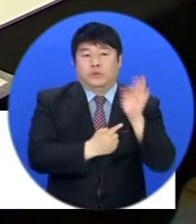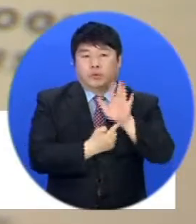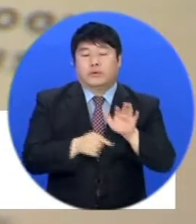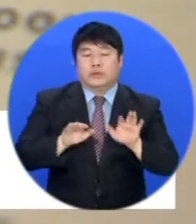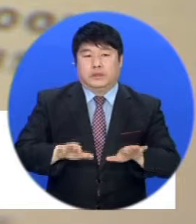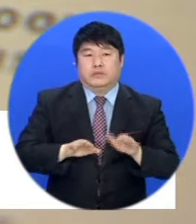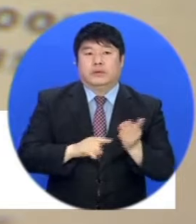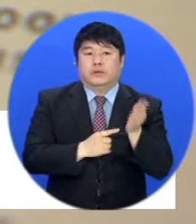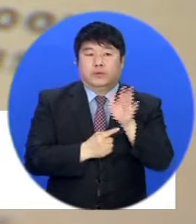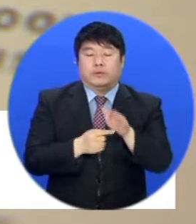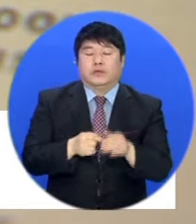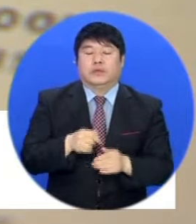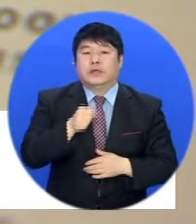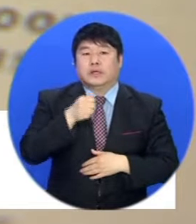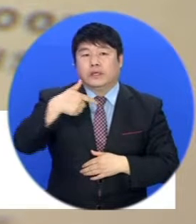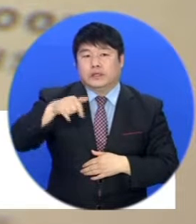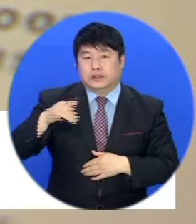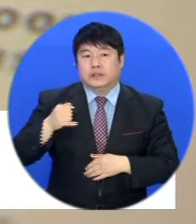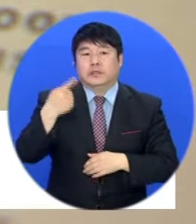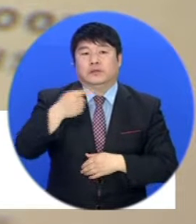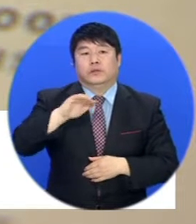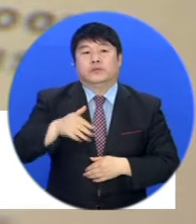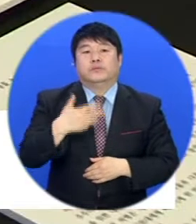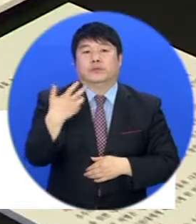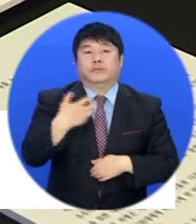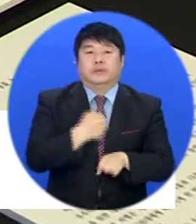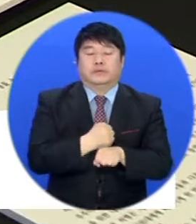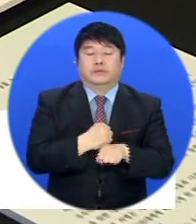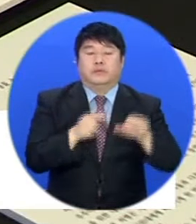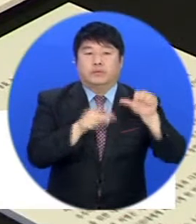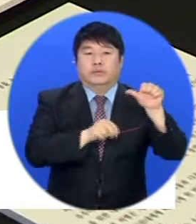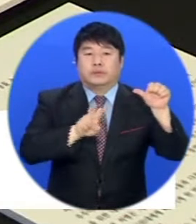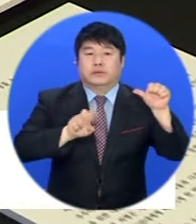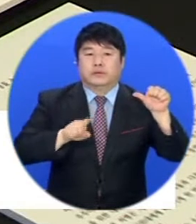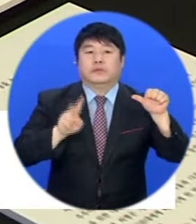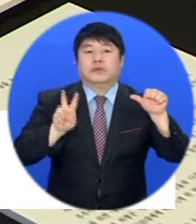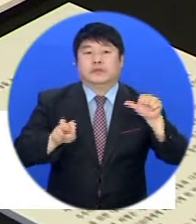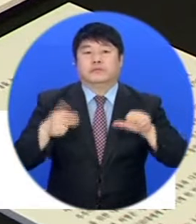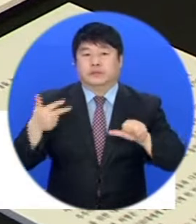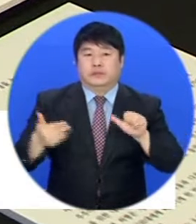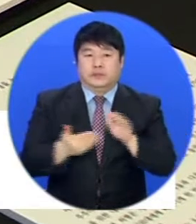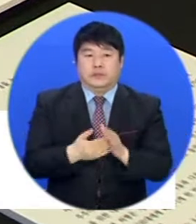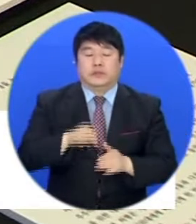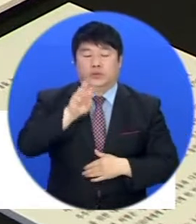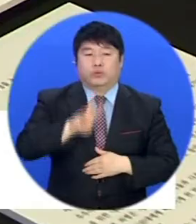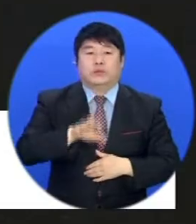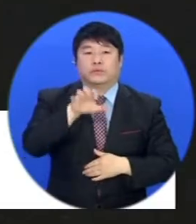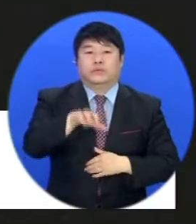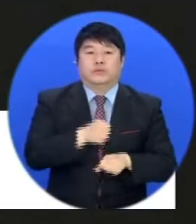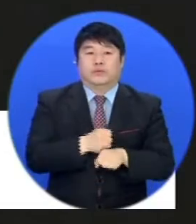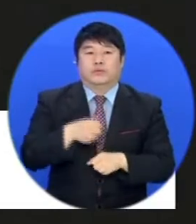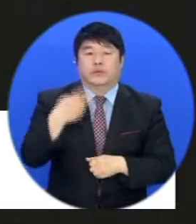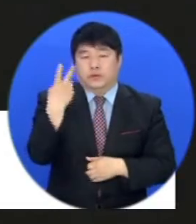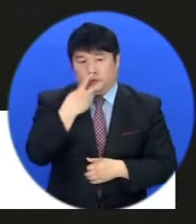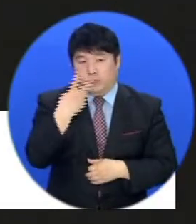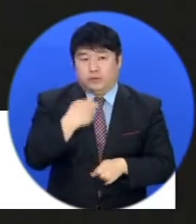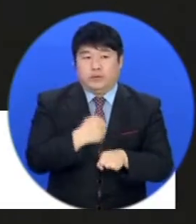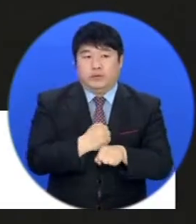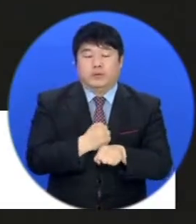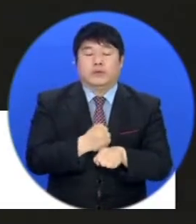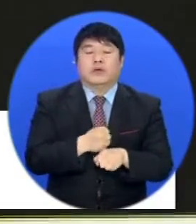이번에 공개된 기사는 1980년 5월 22일부터 27일까지 광주 현장에서 취재한 기사